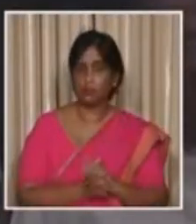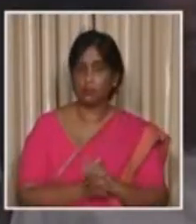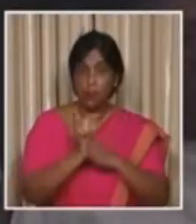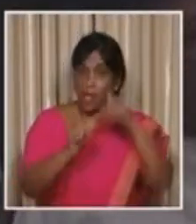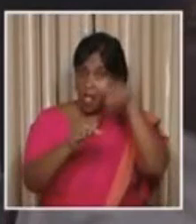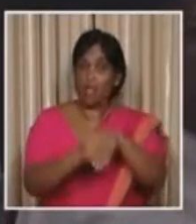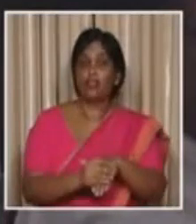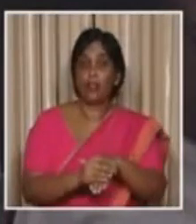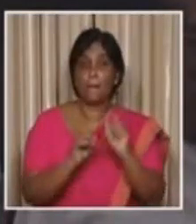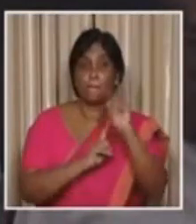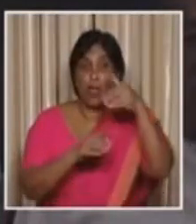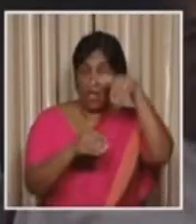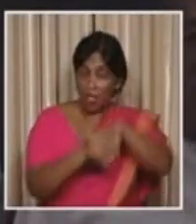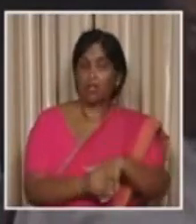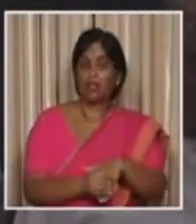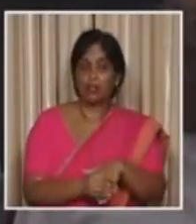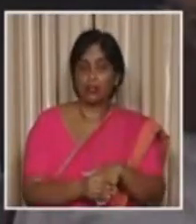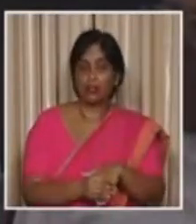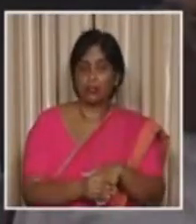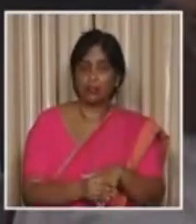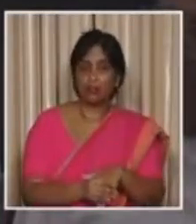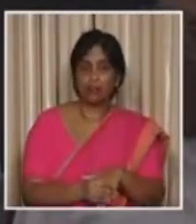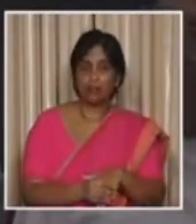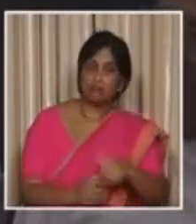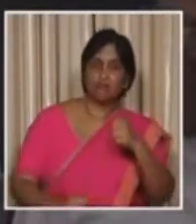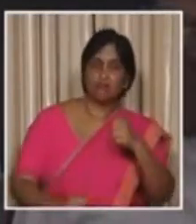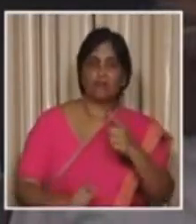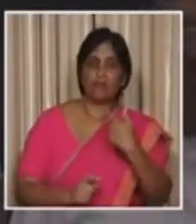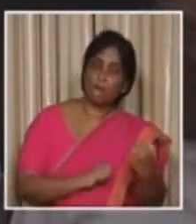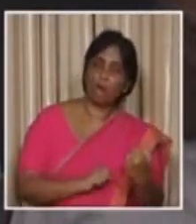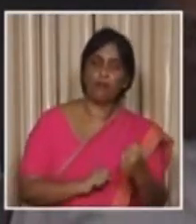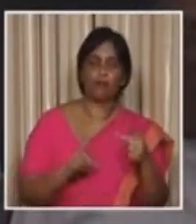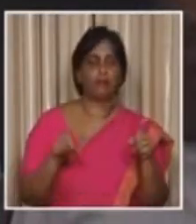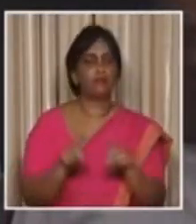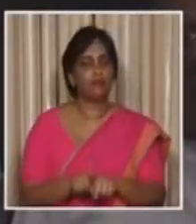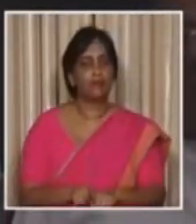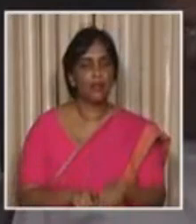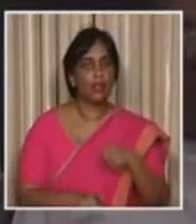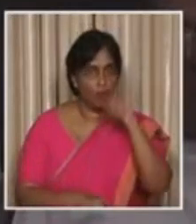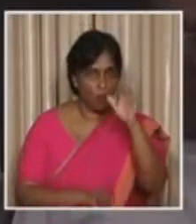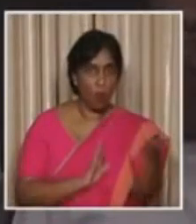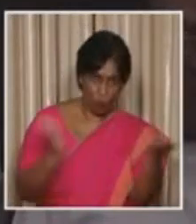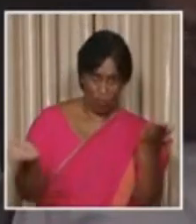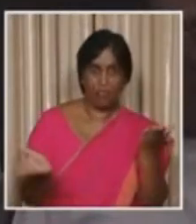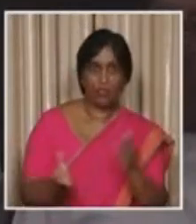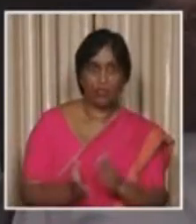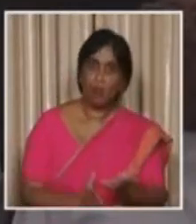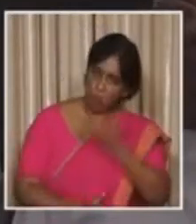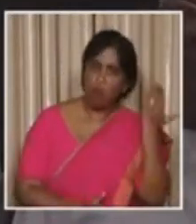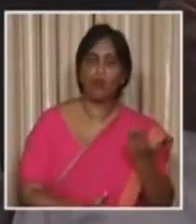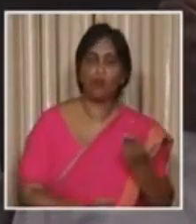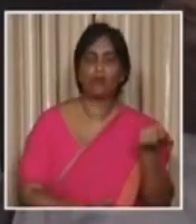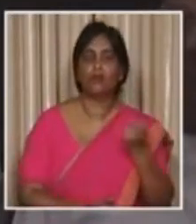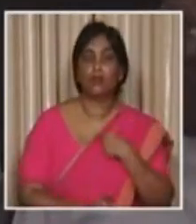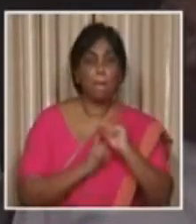කමිටුව ඇතුලේ පාර්ලිමේන්තුව ඇතුලේ හැසුරුනේ නිකන් මෙහෙම ඕනනම් ගහන්නත් මං ඇහුවා මේ අතින් පයින්ද කියලා. එහෙමත් පුළුවන්